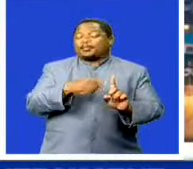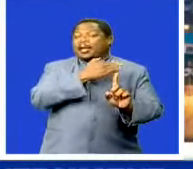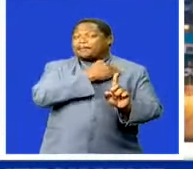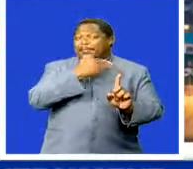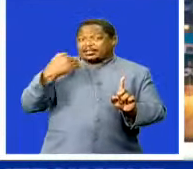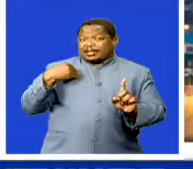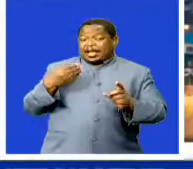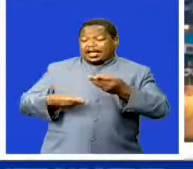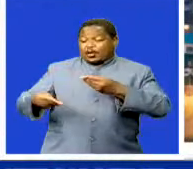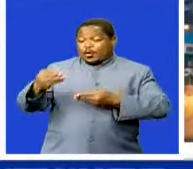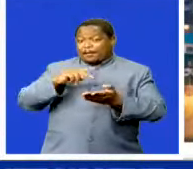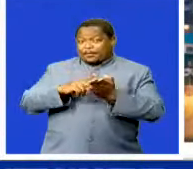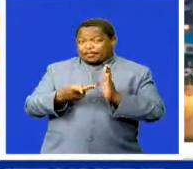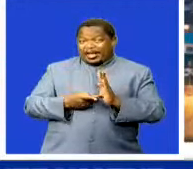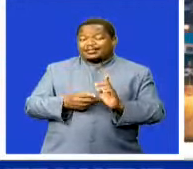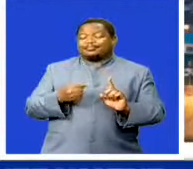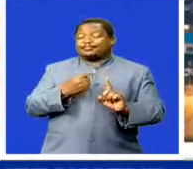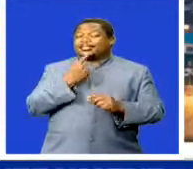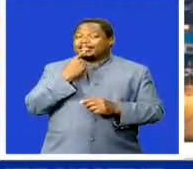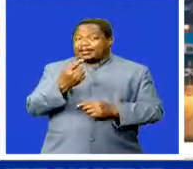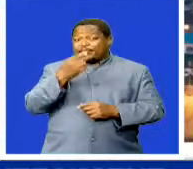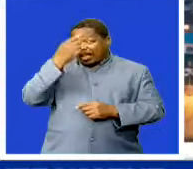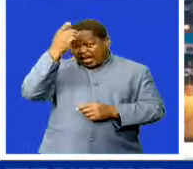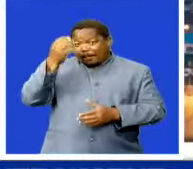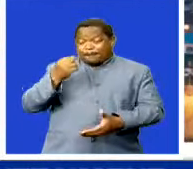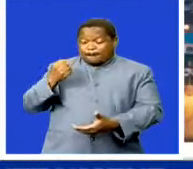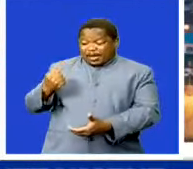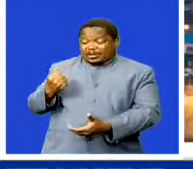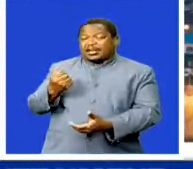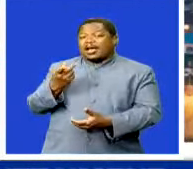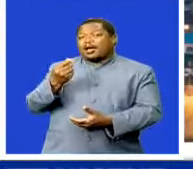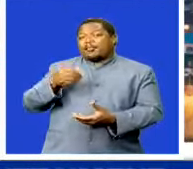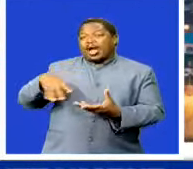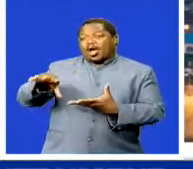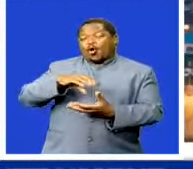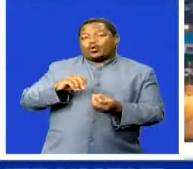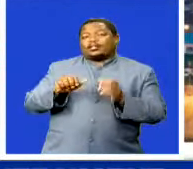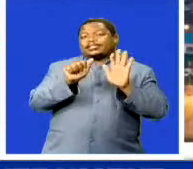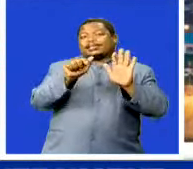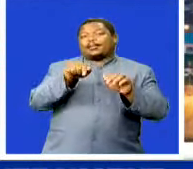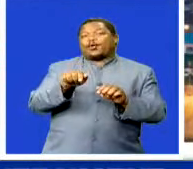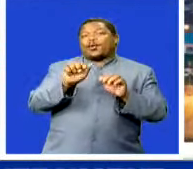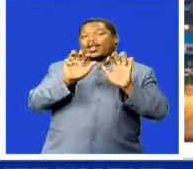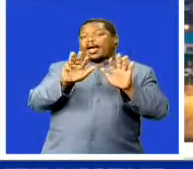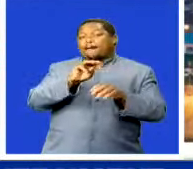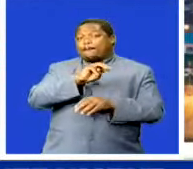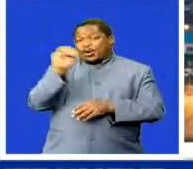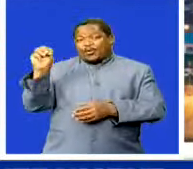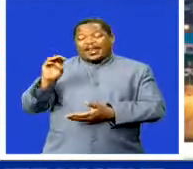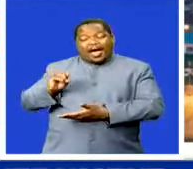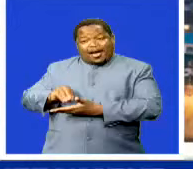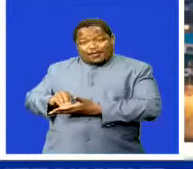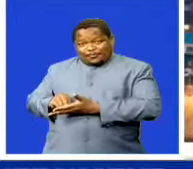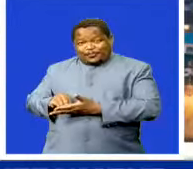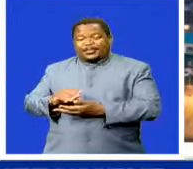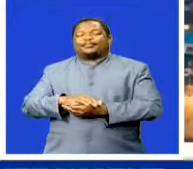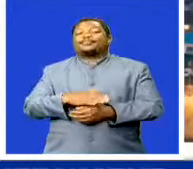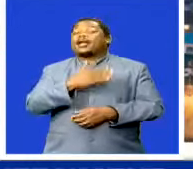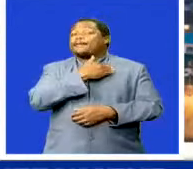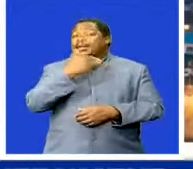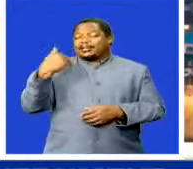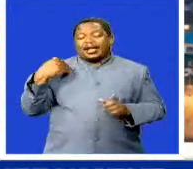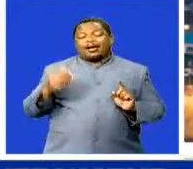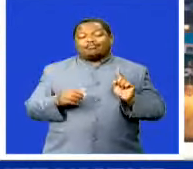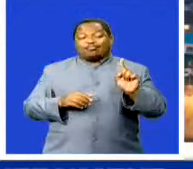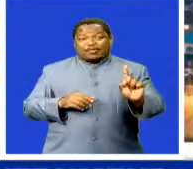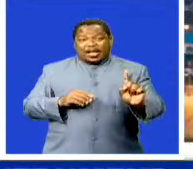letisithupha 6.9 million letawuniketwa lesive indvuna ke beyikhuluma ngesikhathi sihlangene nalesive lesatsinzeka kulomsebenzi